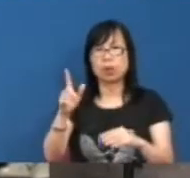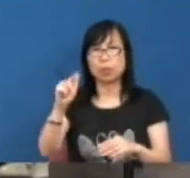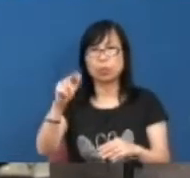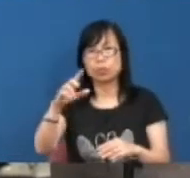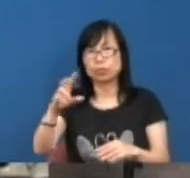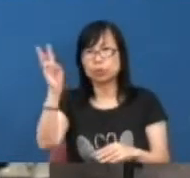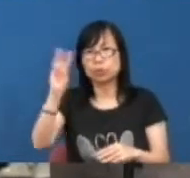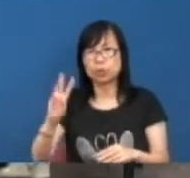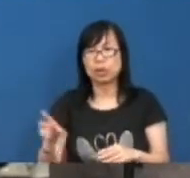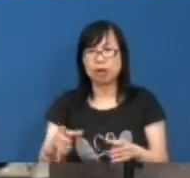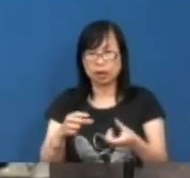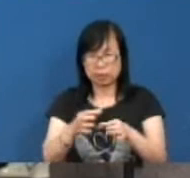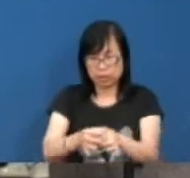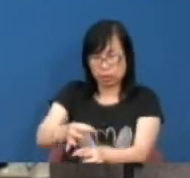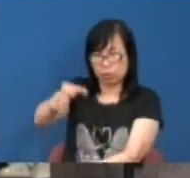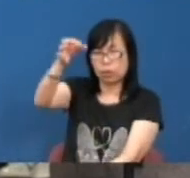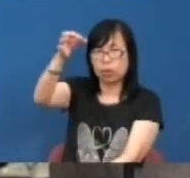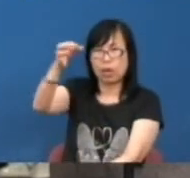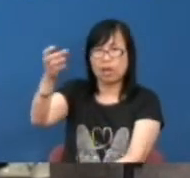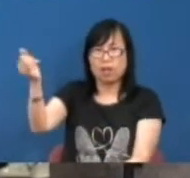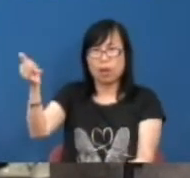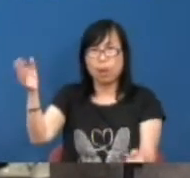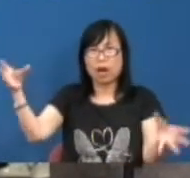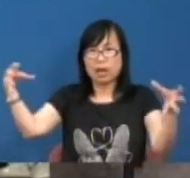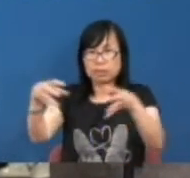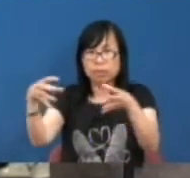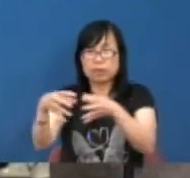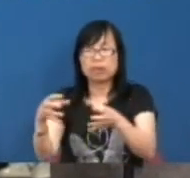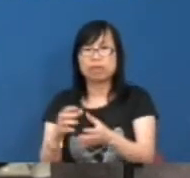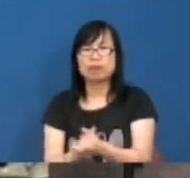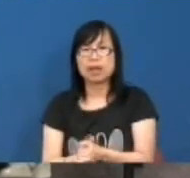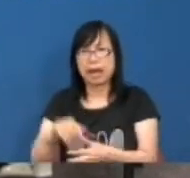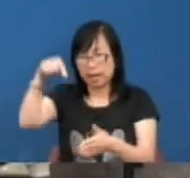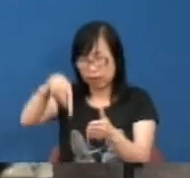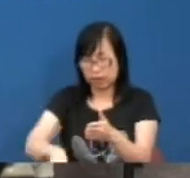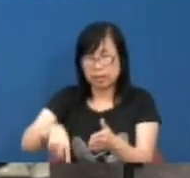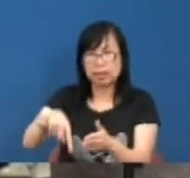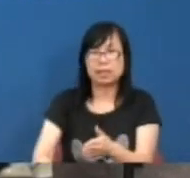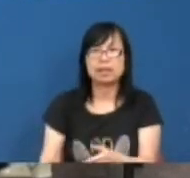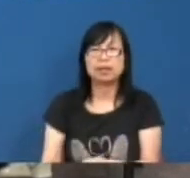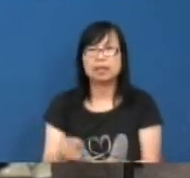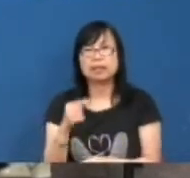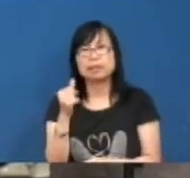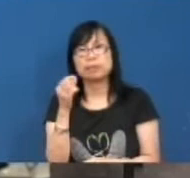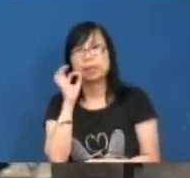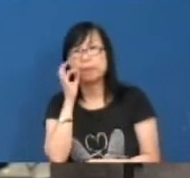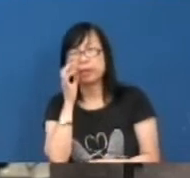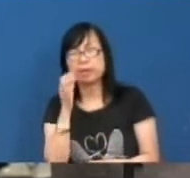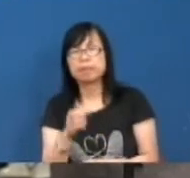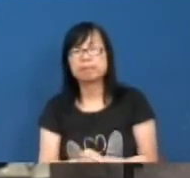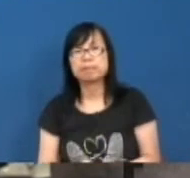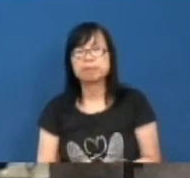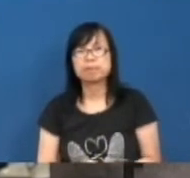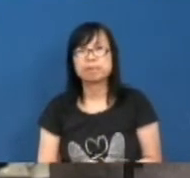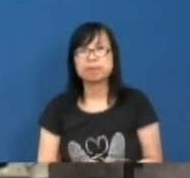個渠務嗰個處理咧，係集合污水嗰啲處理咧。其實佢係喺個地底10幾米嘅喎，即係有啲10米以上